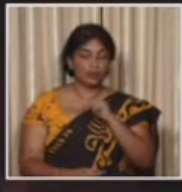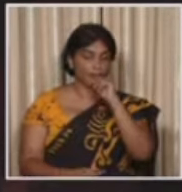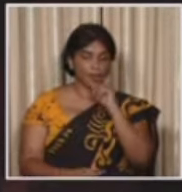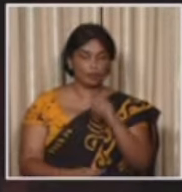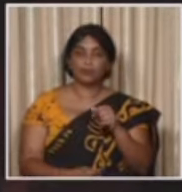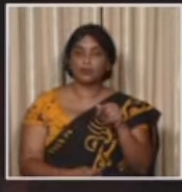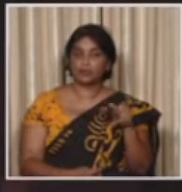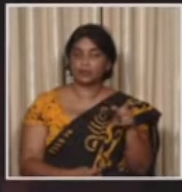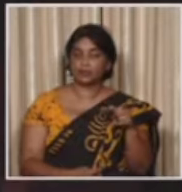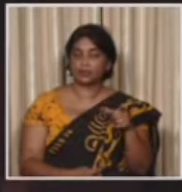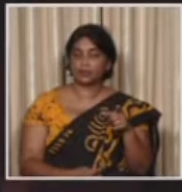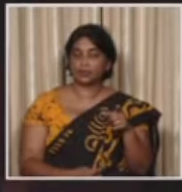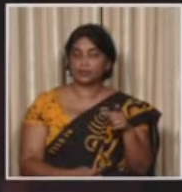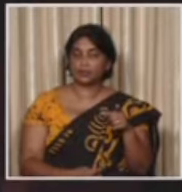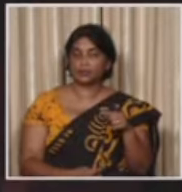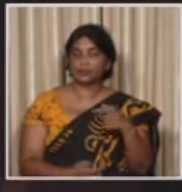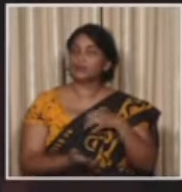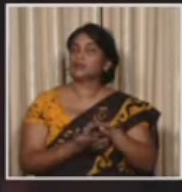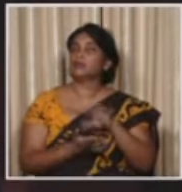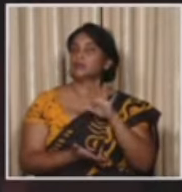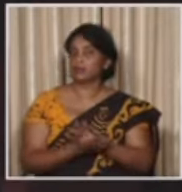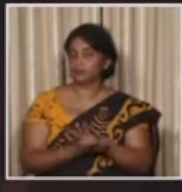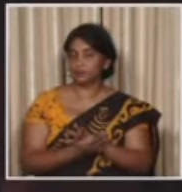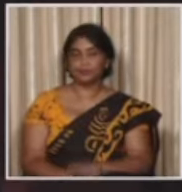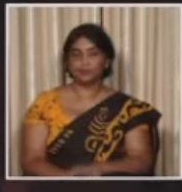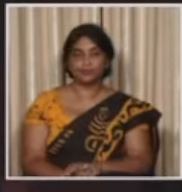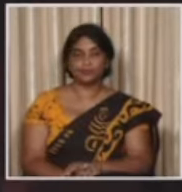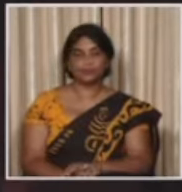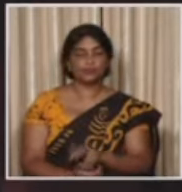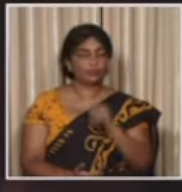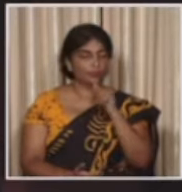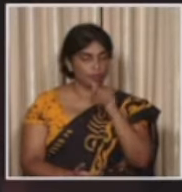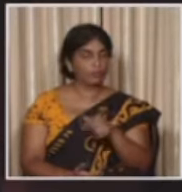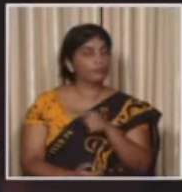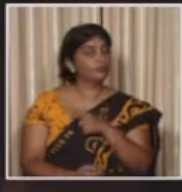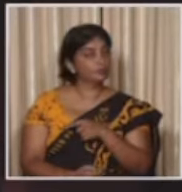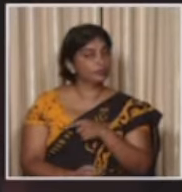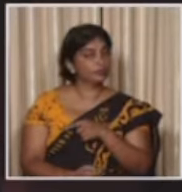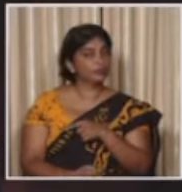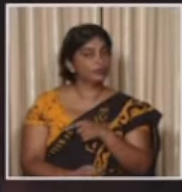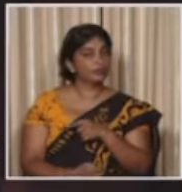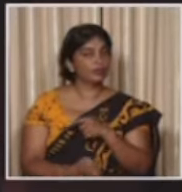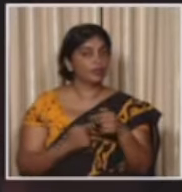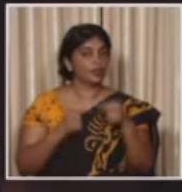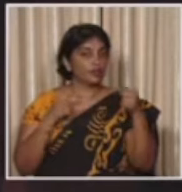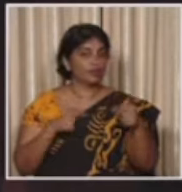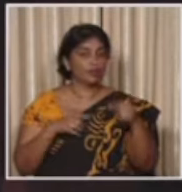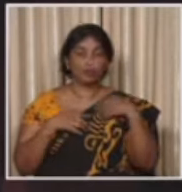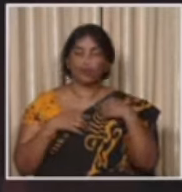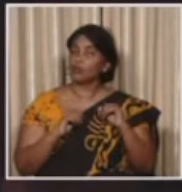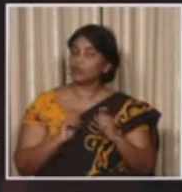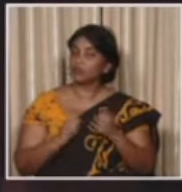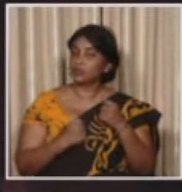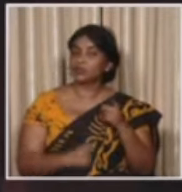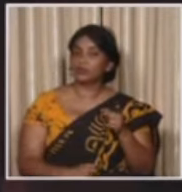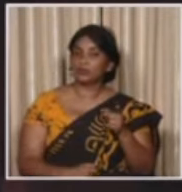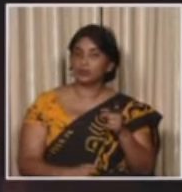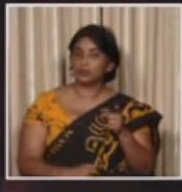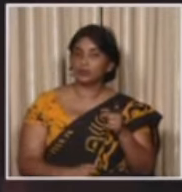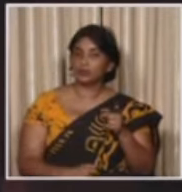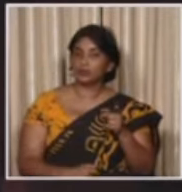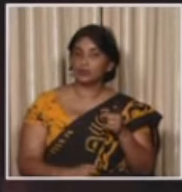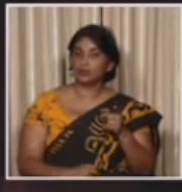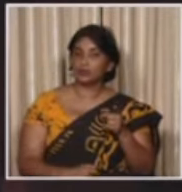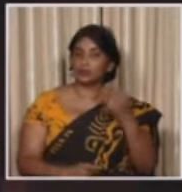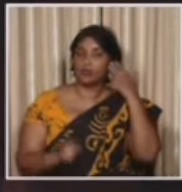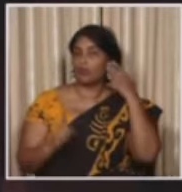වශයෙන්ම තහවුරු වෙනවා. ඉතින් ඇත්ත වශයෙන්ම මේ විපක්ෂයේ දරපු ප්‍රයත්නය